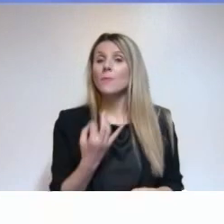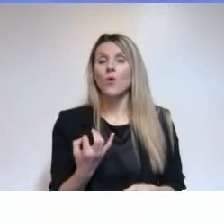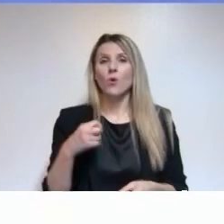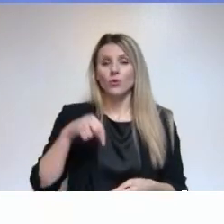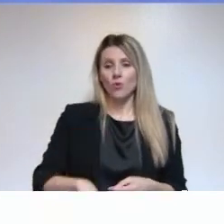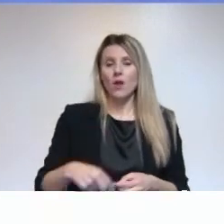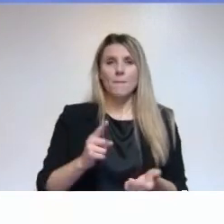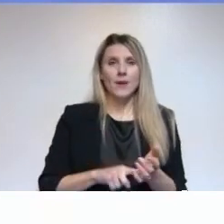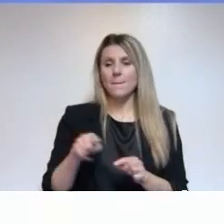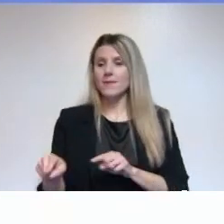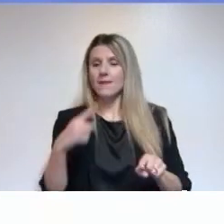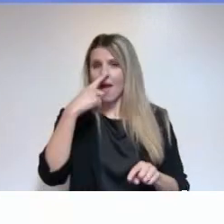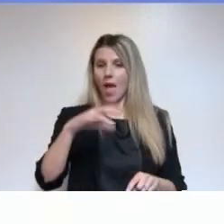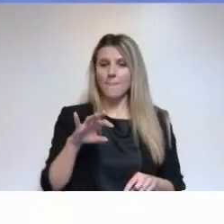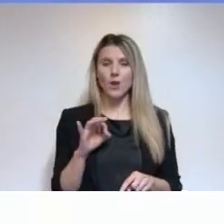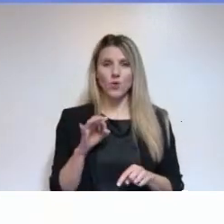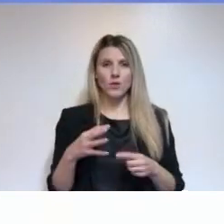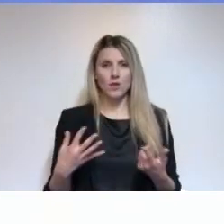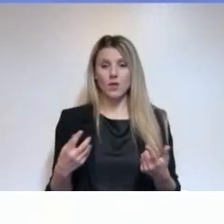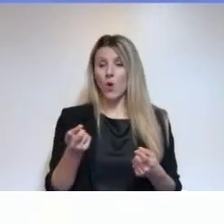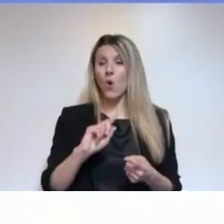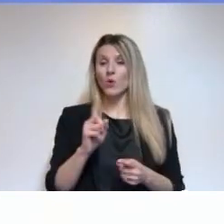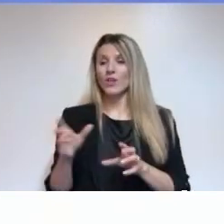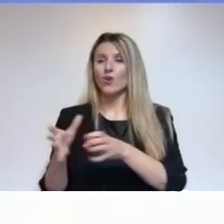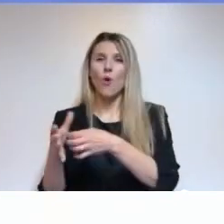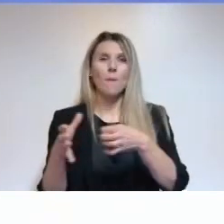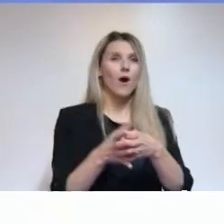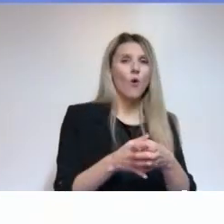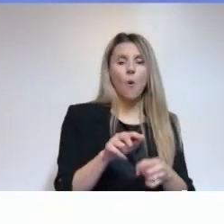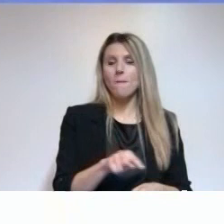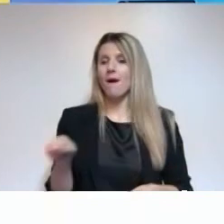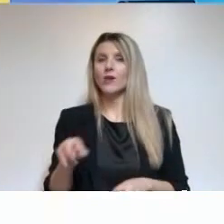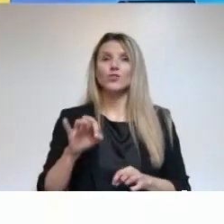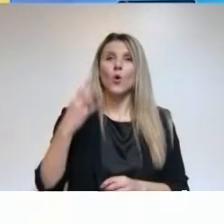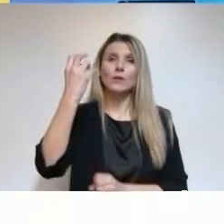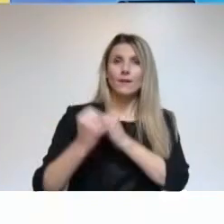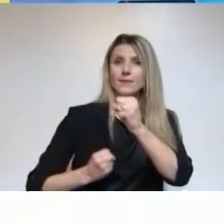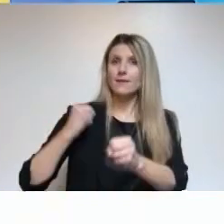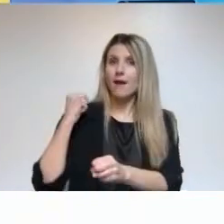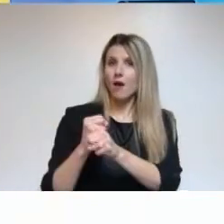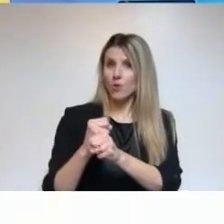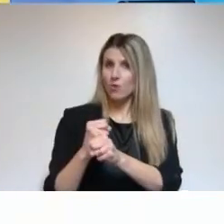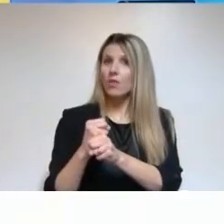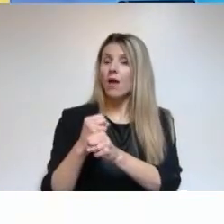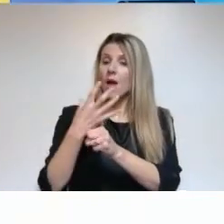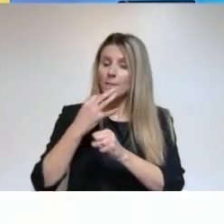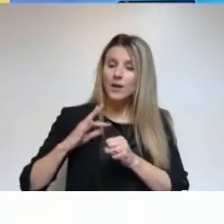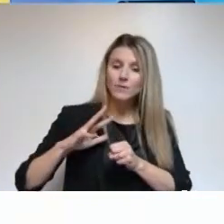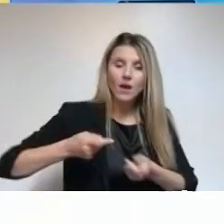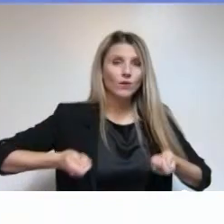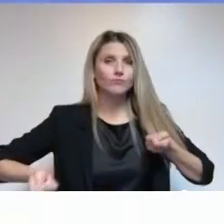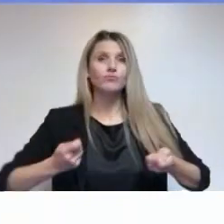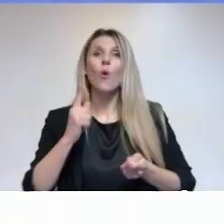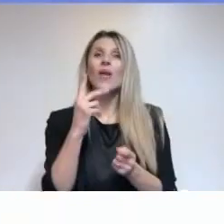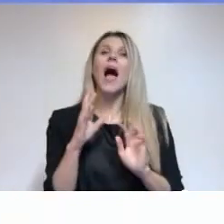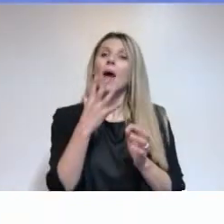επιλογής. Όχι ανάμεσα σε δύο κόμματα που θα κυβερνήσουν για μια τετραετία, αλλά ανάμεσα σε δύο